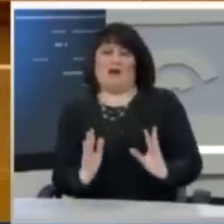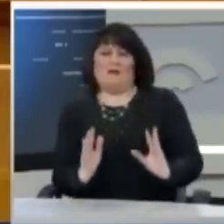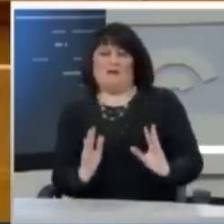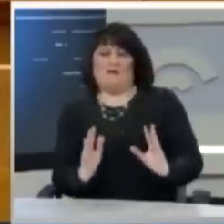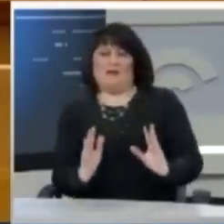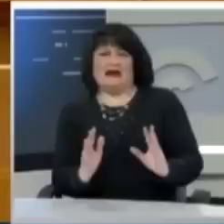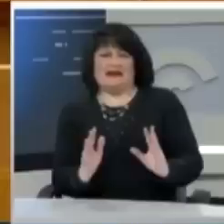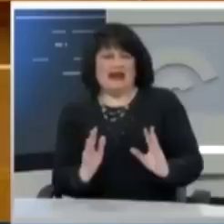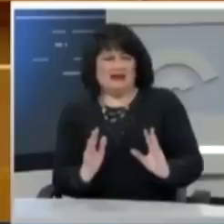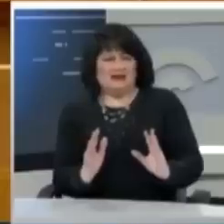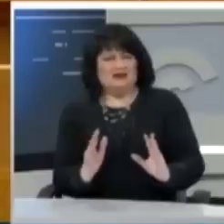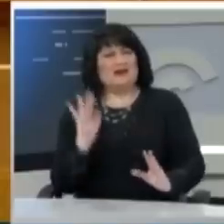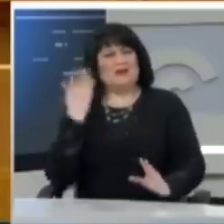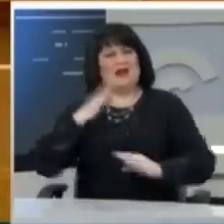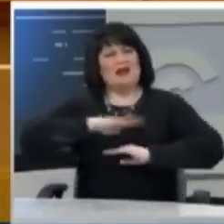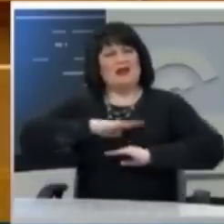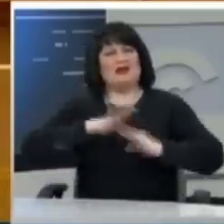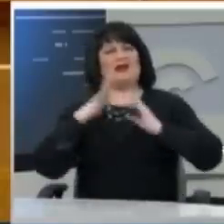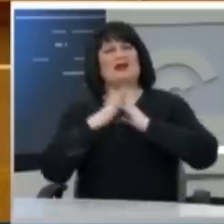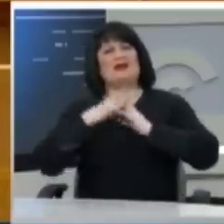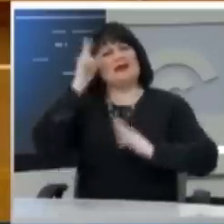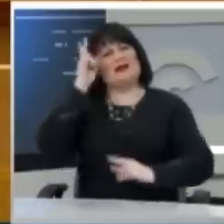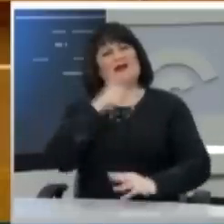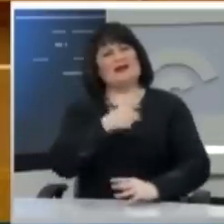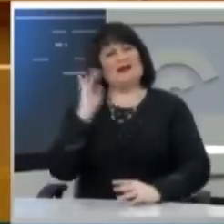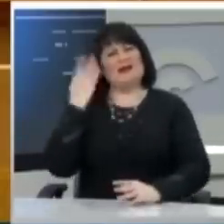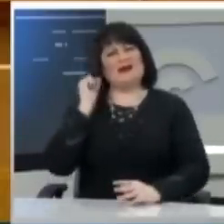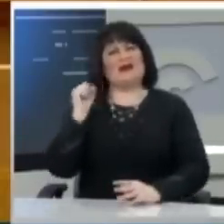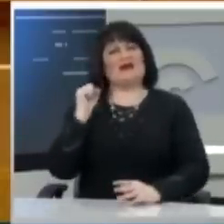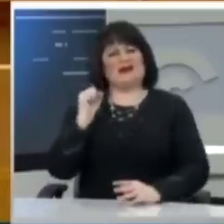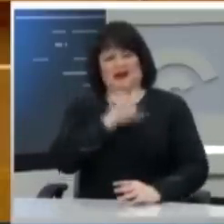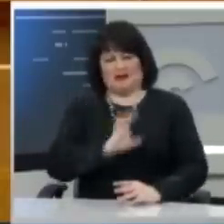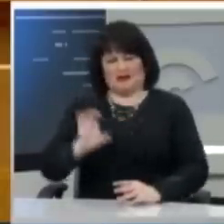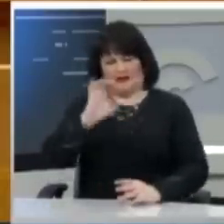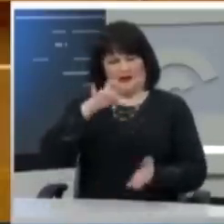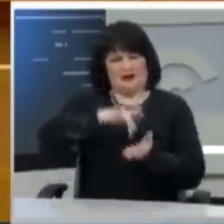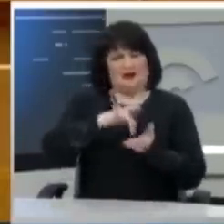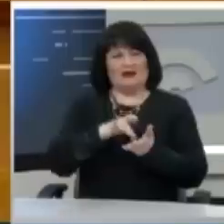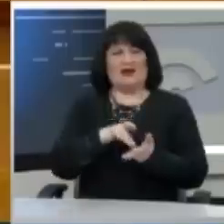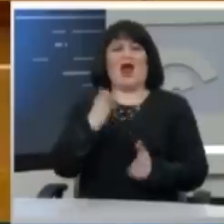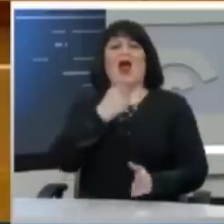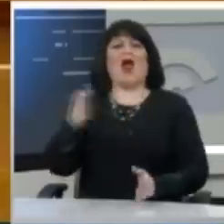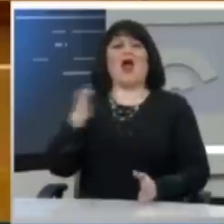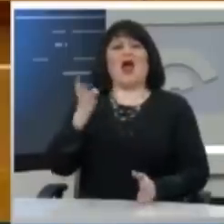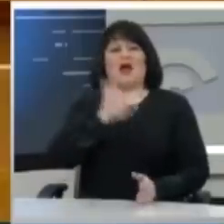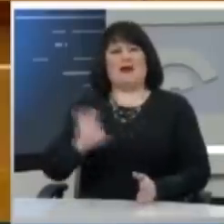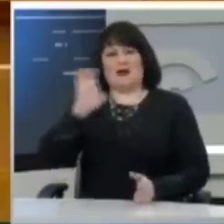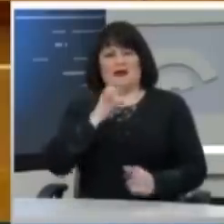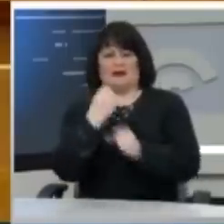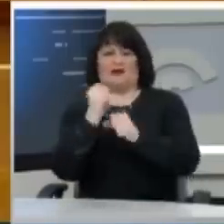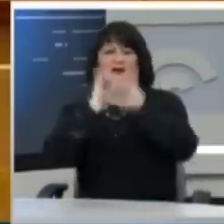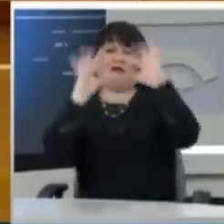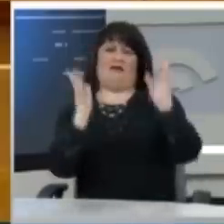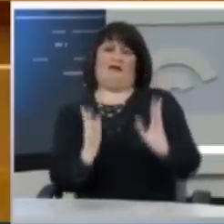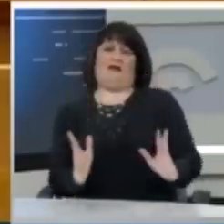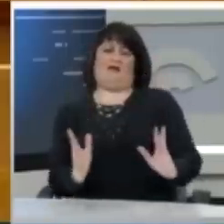των ΕΣΕΣ στις πρώην σοσιαλιστικές χώρες της Κεντρικής και Ανατολικής Ευρώπης. Είναι η Ευρωπαϊκή